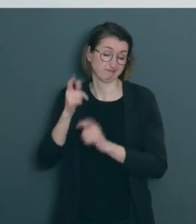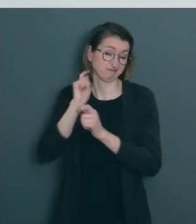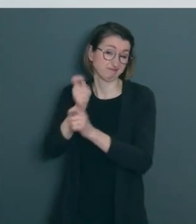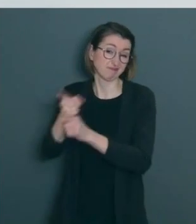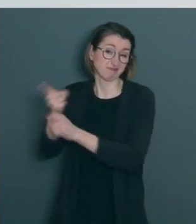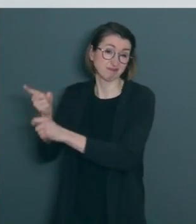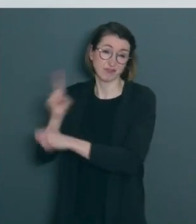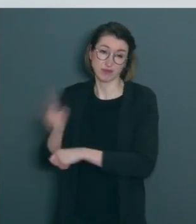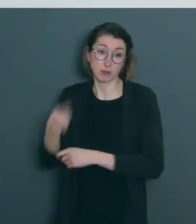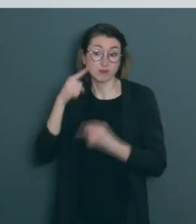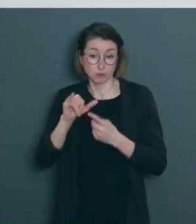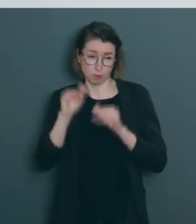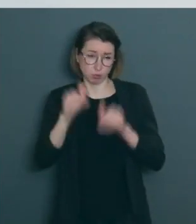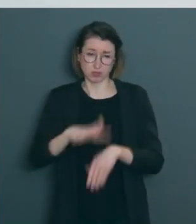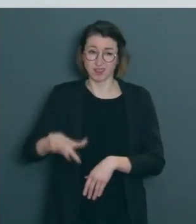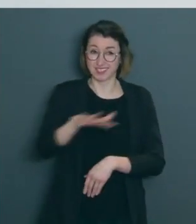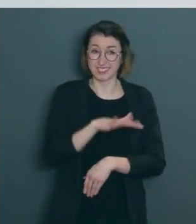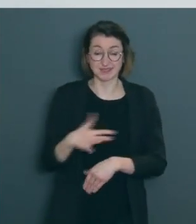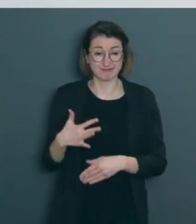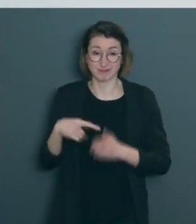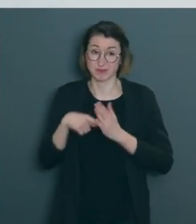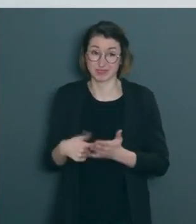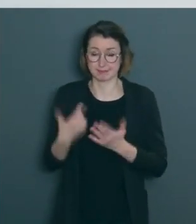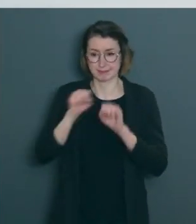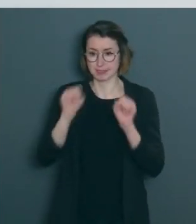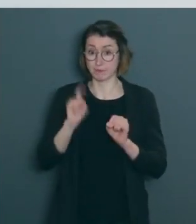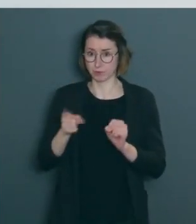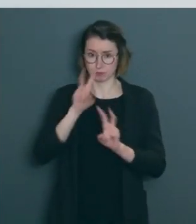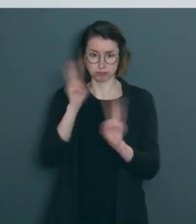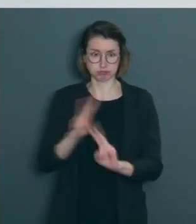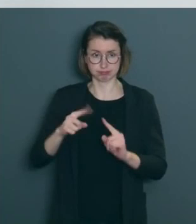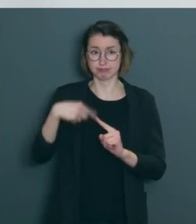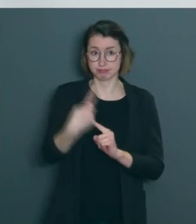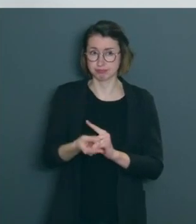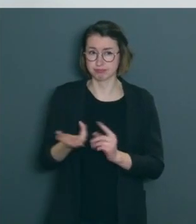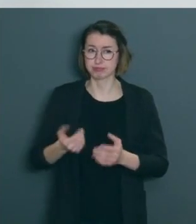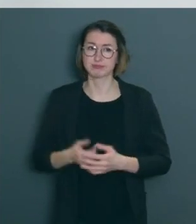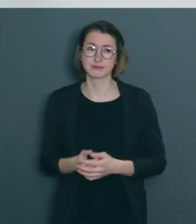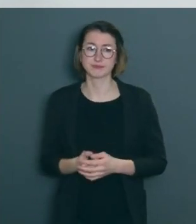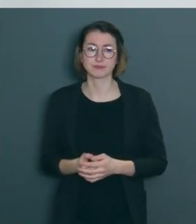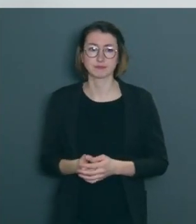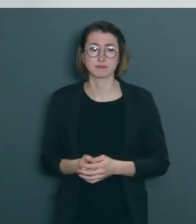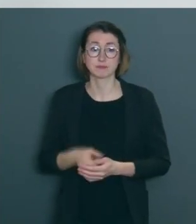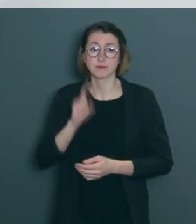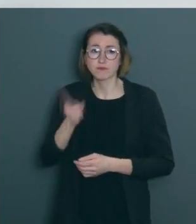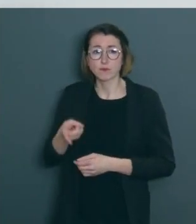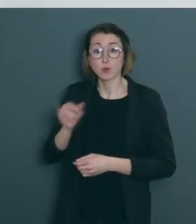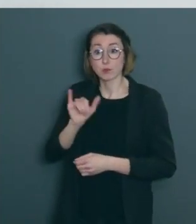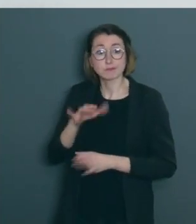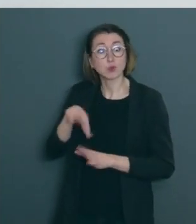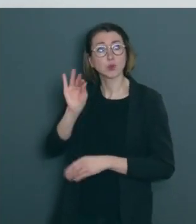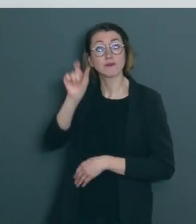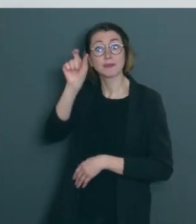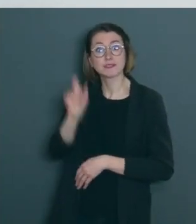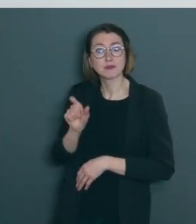qui sont nécessaires pour trouver les gens, et si nécessaire, sanctionner les gens, seront mis